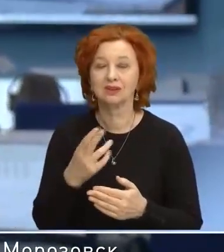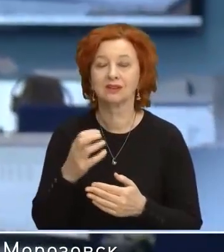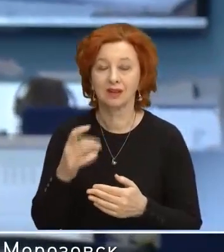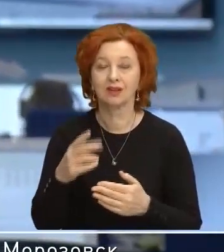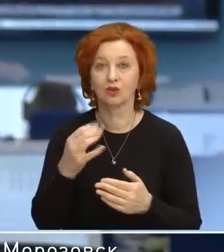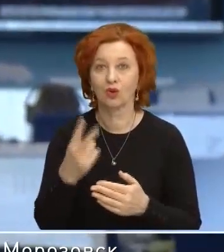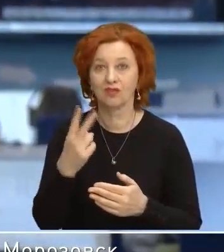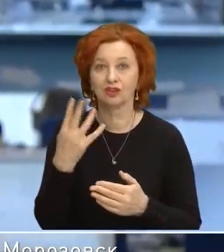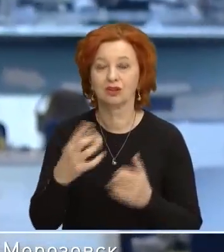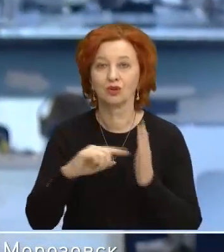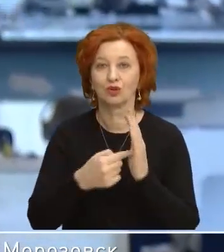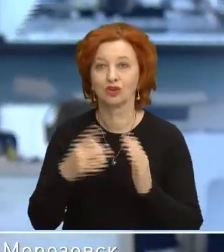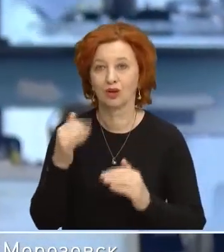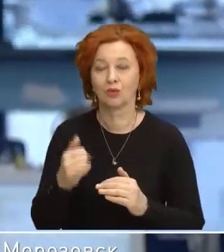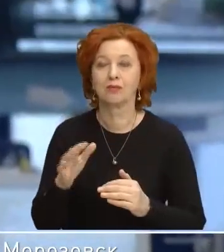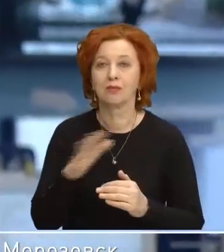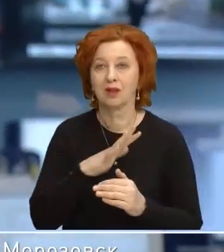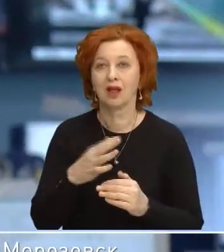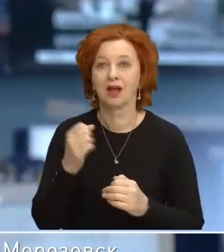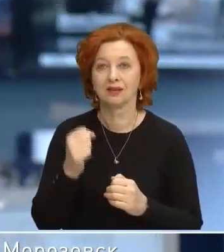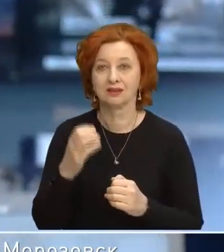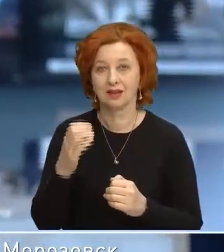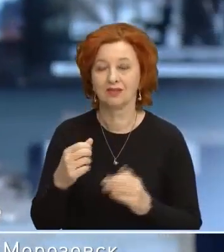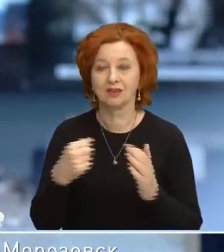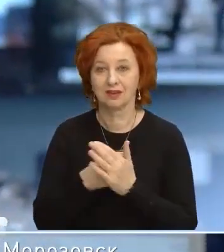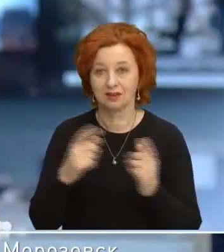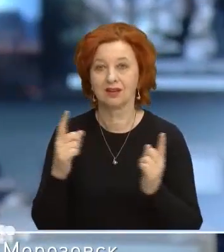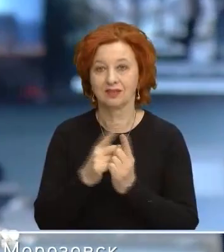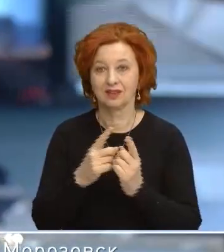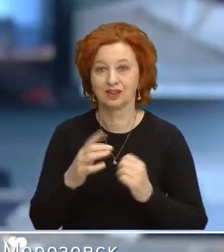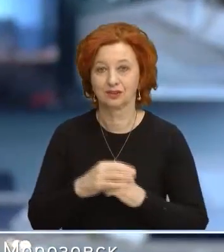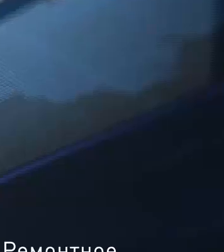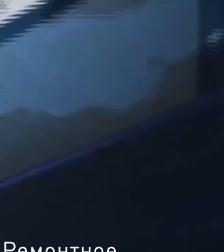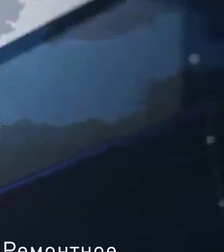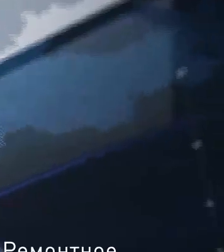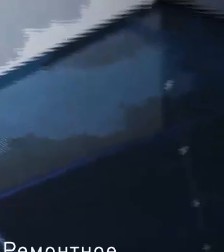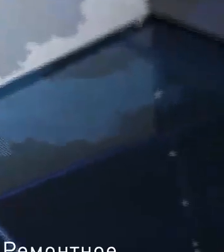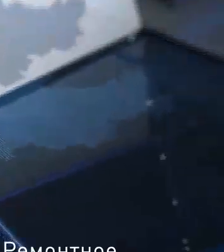сетях и на сайте don24.ru. В студии была Ася Скрынникова. До встречи.